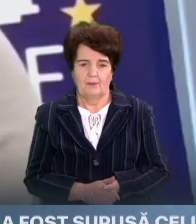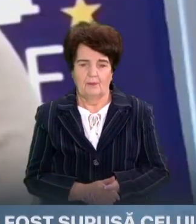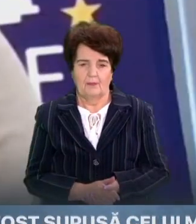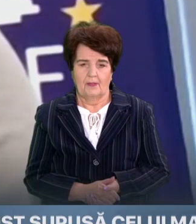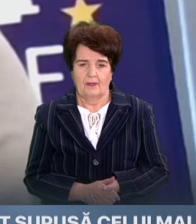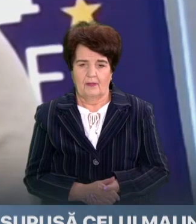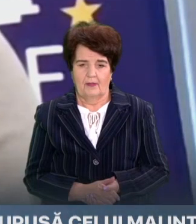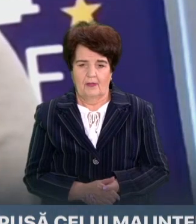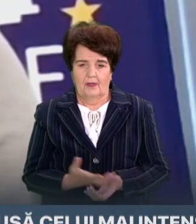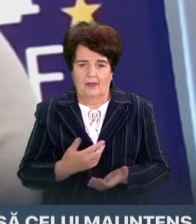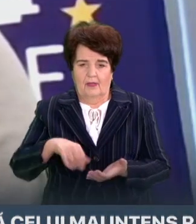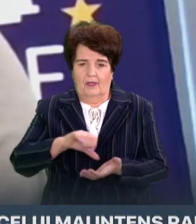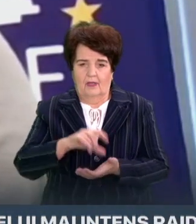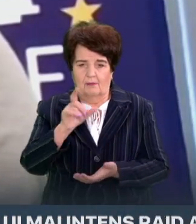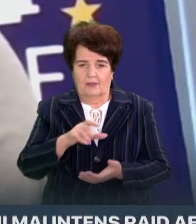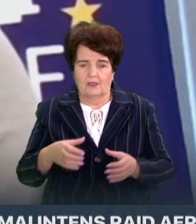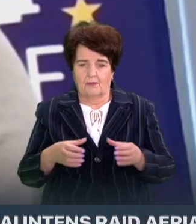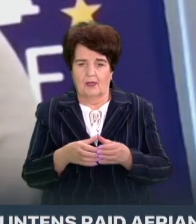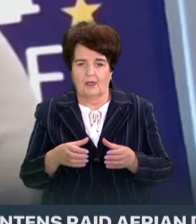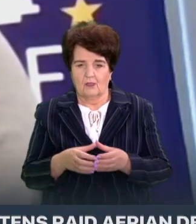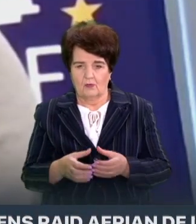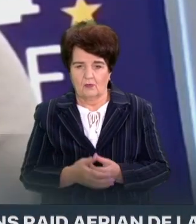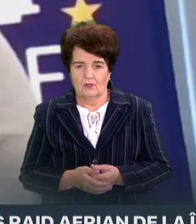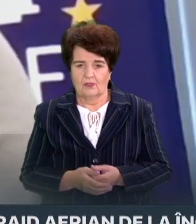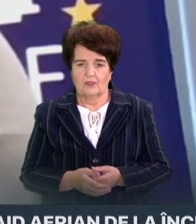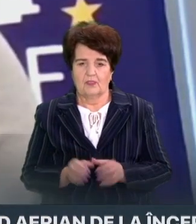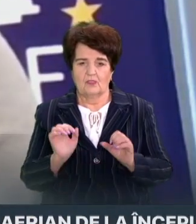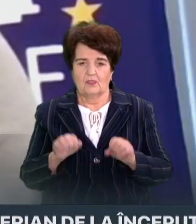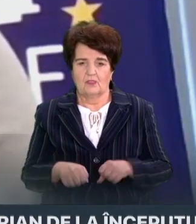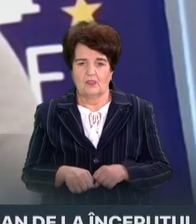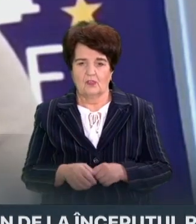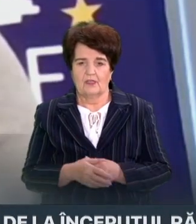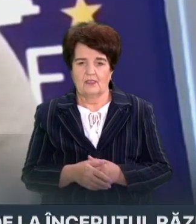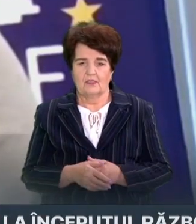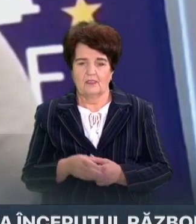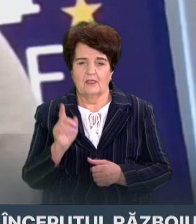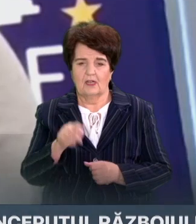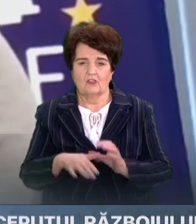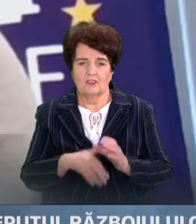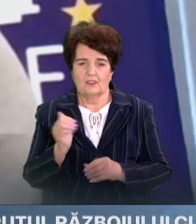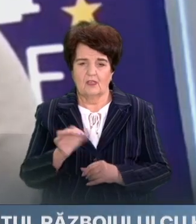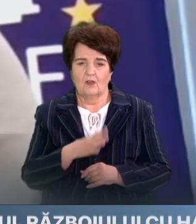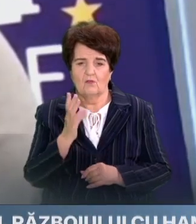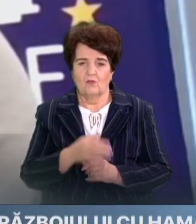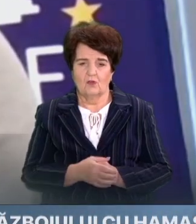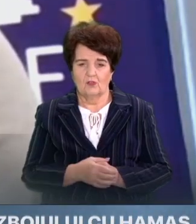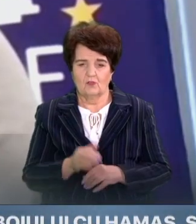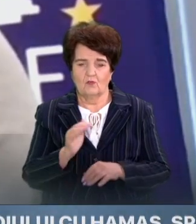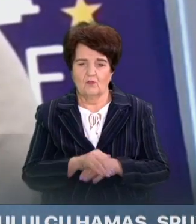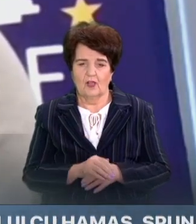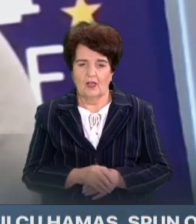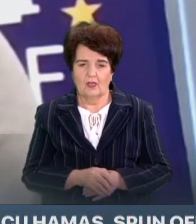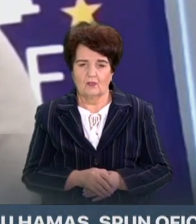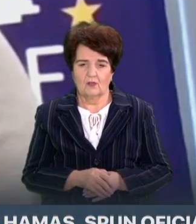Aderea reprezentanților Partidului Șansă și a candidaților Partidului Șansă din aceste alegeri a avut, după mine, un impact pozitiv